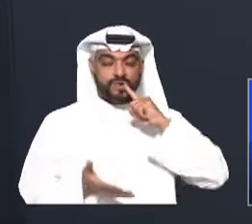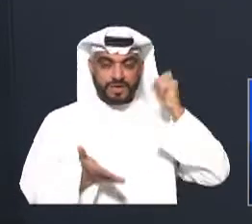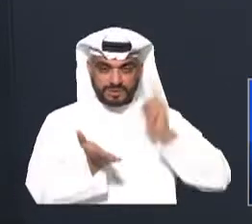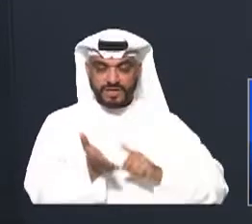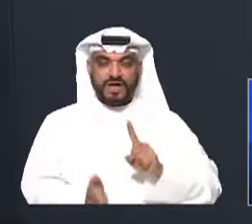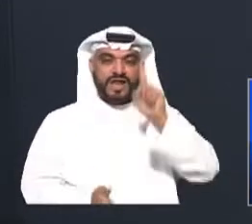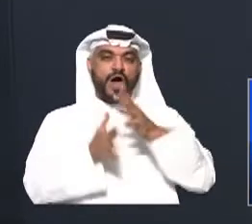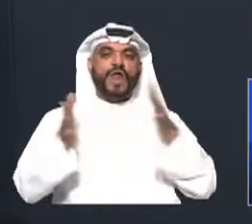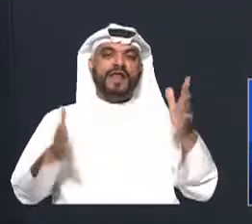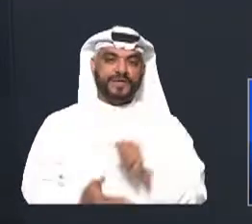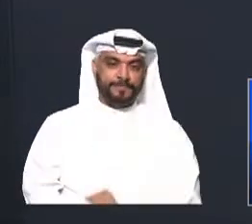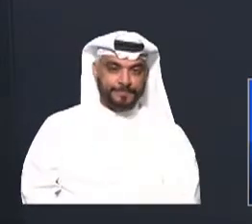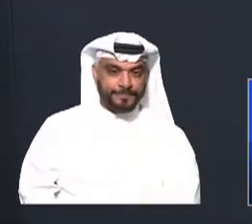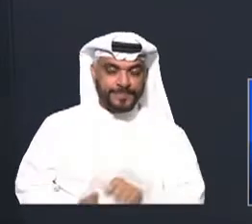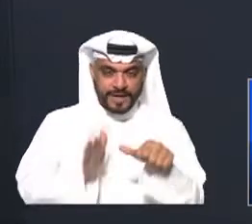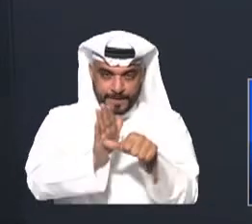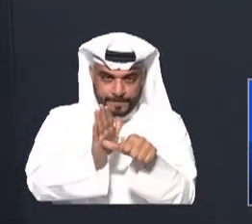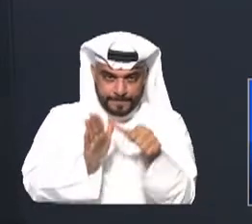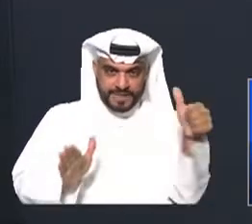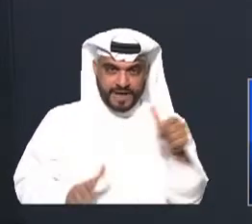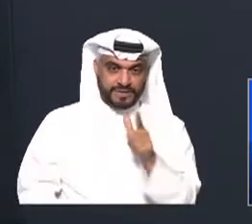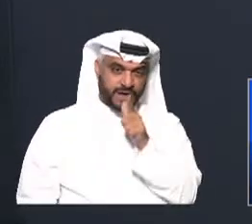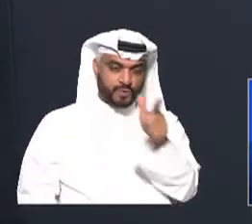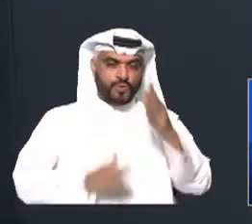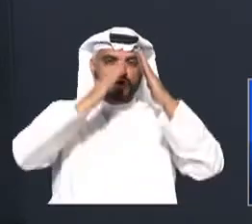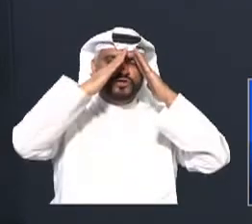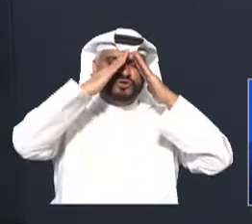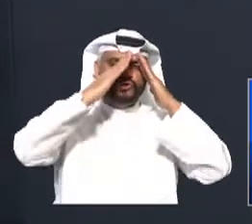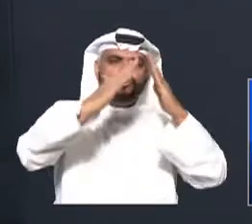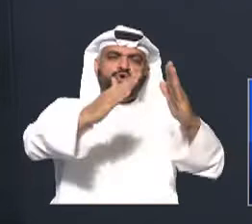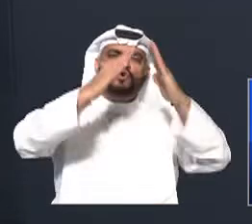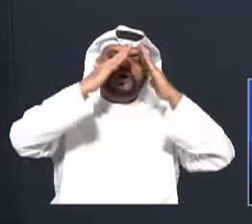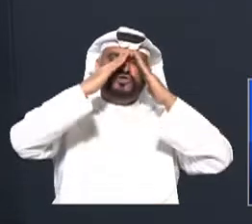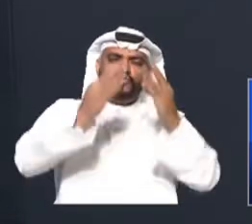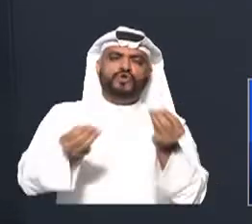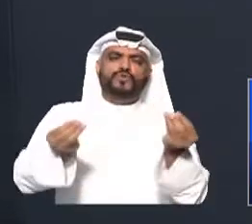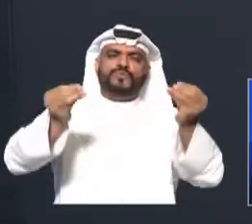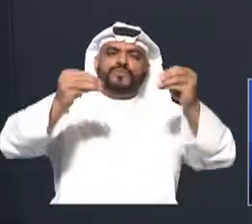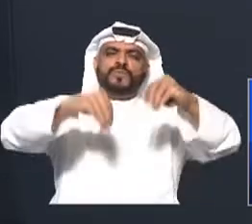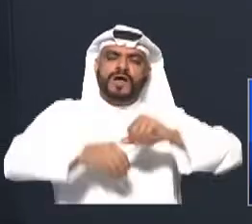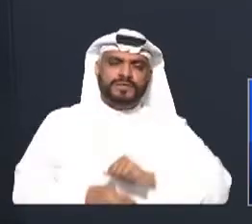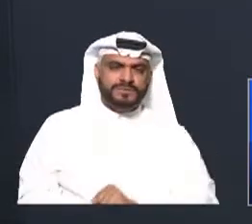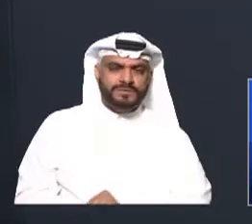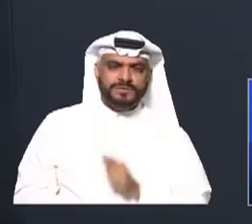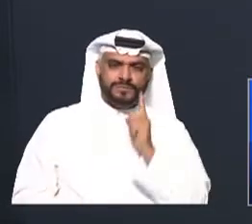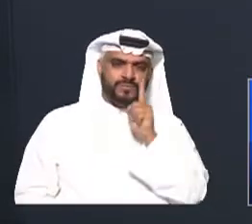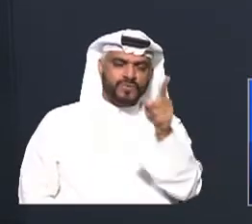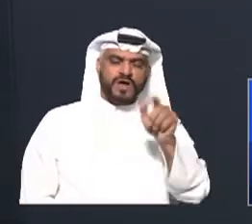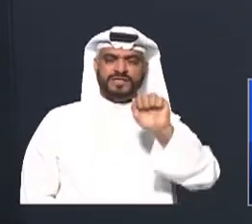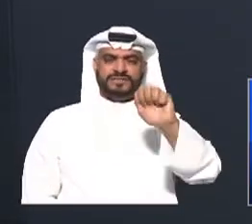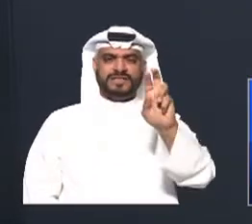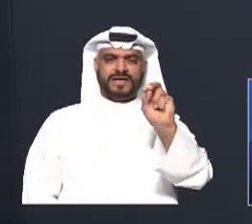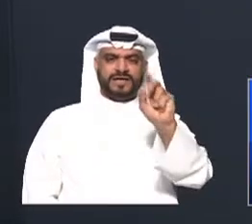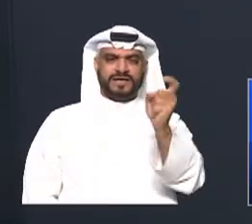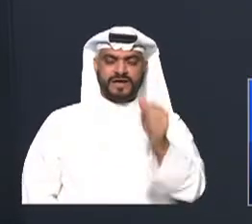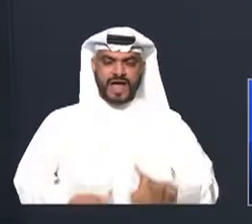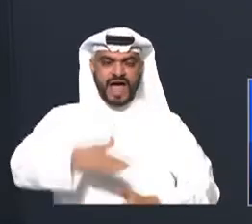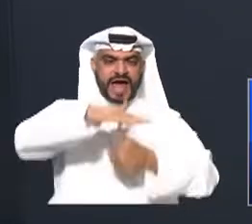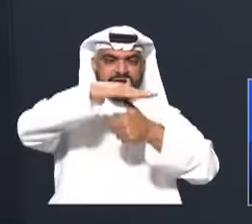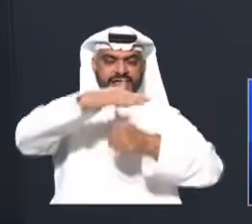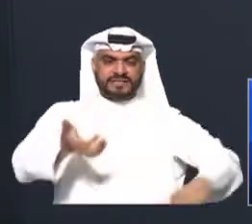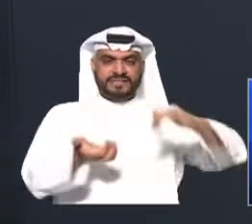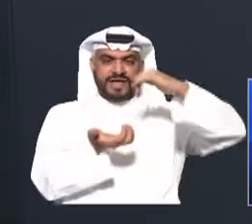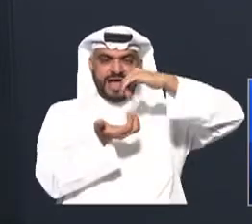العظيم. بداية أتوجه بالشكر الجزيل لأخي معالي السيد صقر غباش رئيس